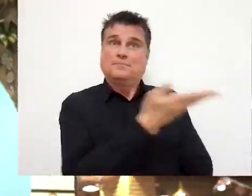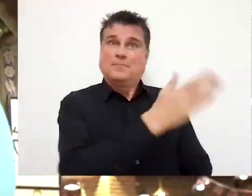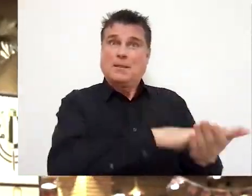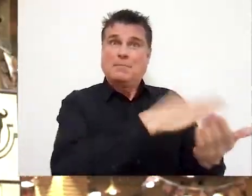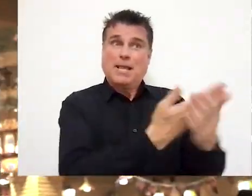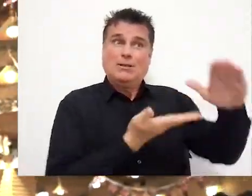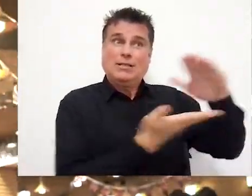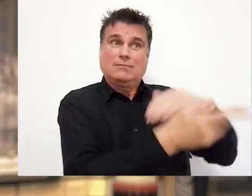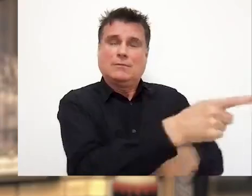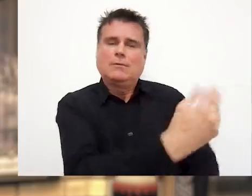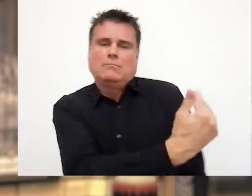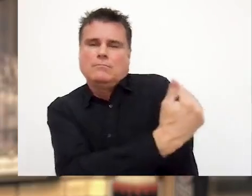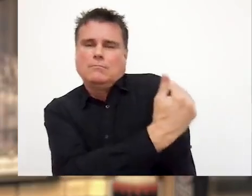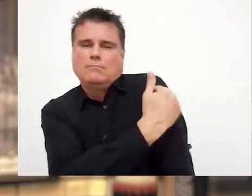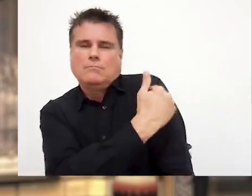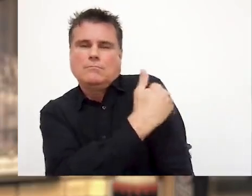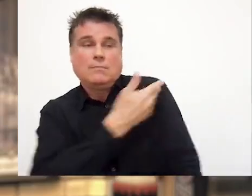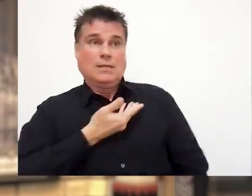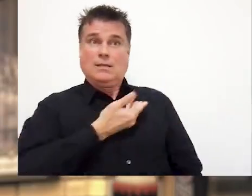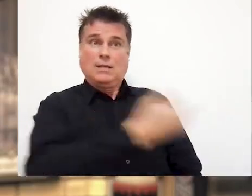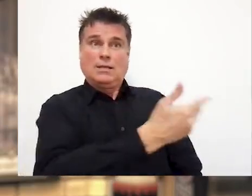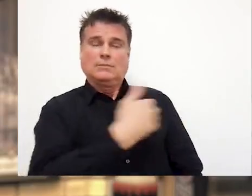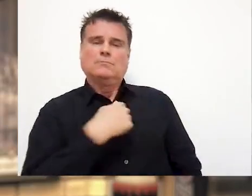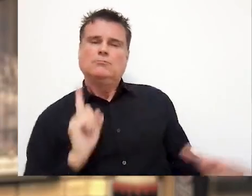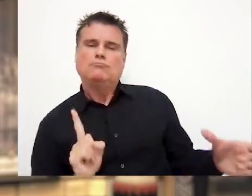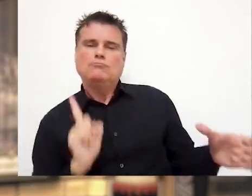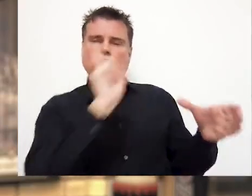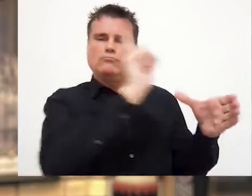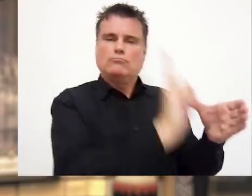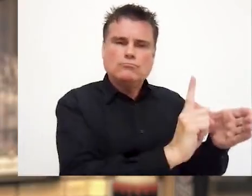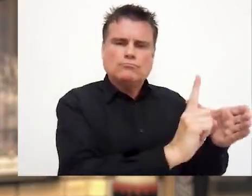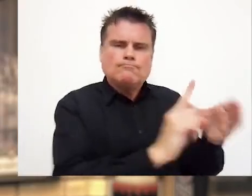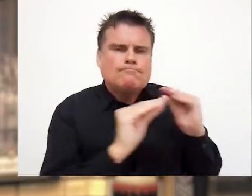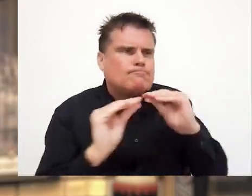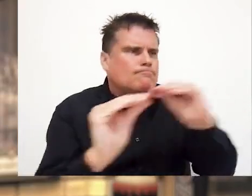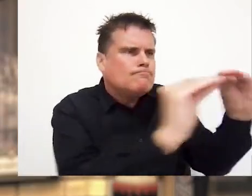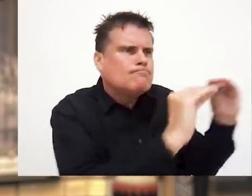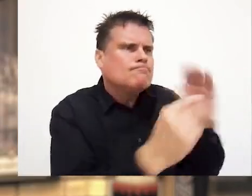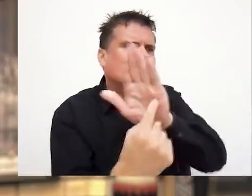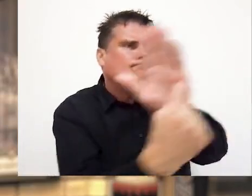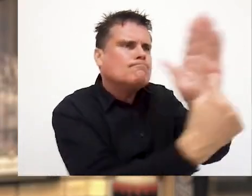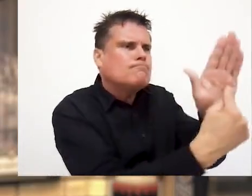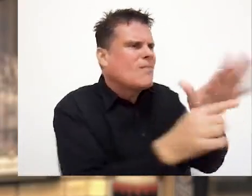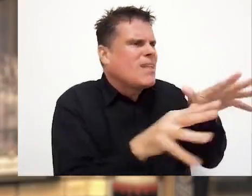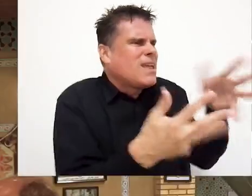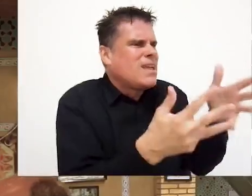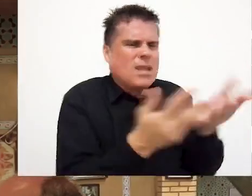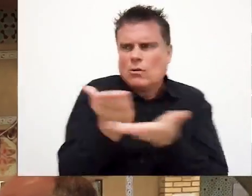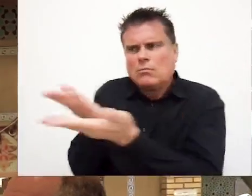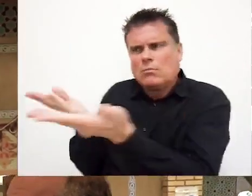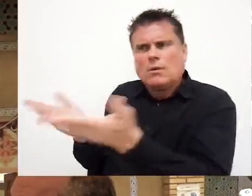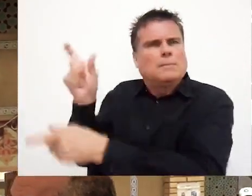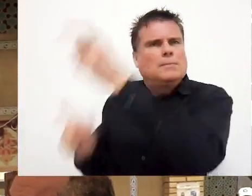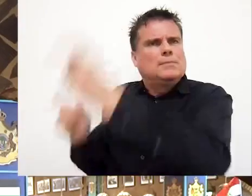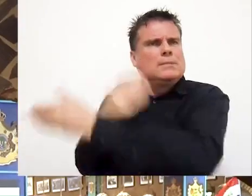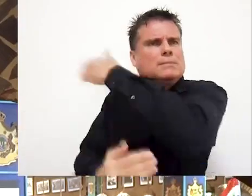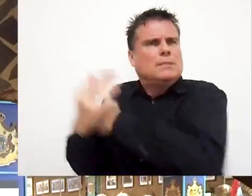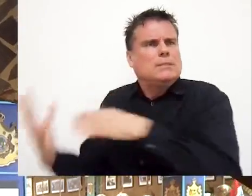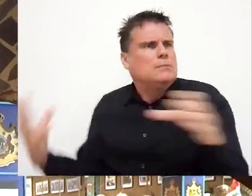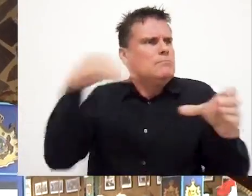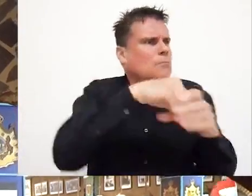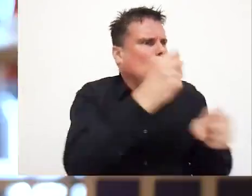أولا إحنا كنا منظمة دزت لنا دعوة من شركة مقابز باب الآغا إنه نروح لهم ضيوف. رحنا ضيوف واقترحنا